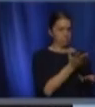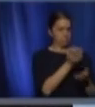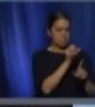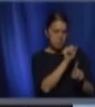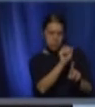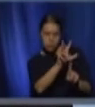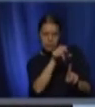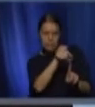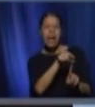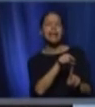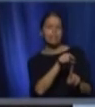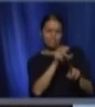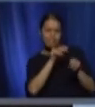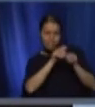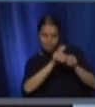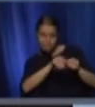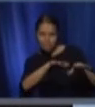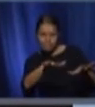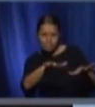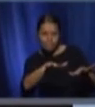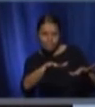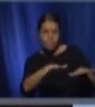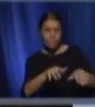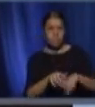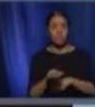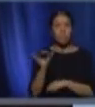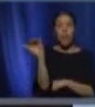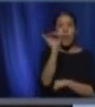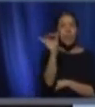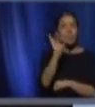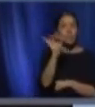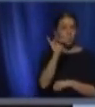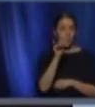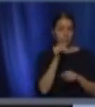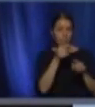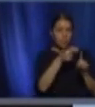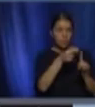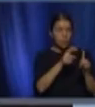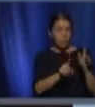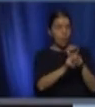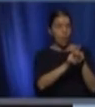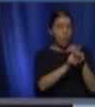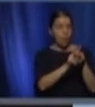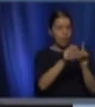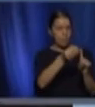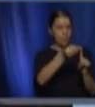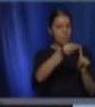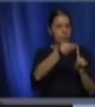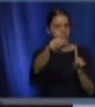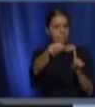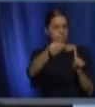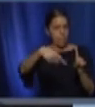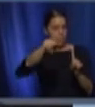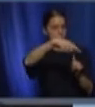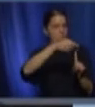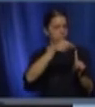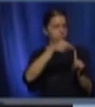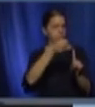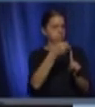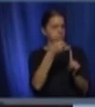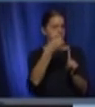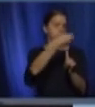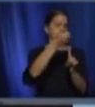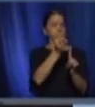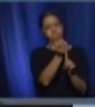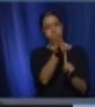Également, le taux de transmission est plus élevé dans ce groupe d'âge. C'est donc une recommandation émise par la